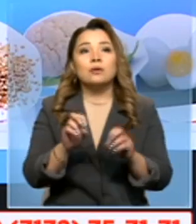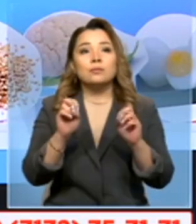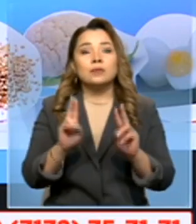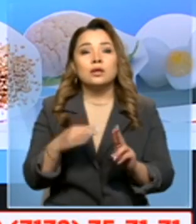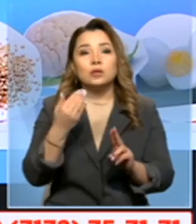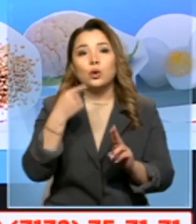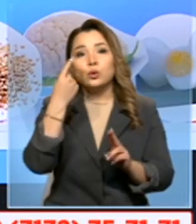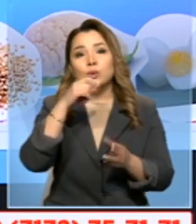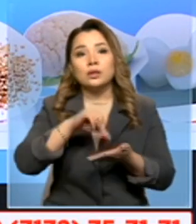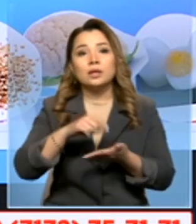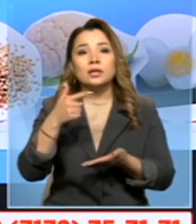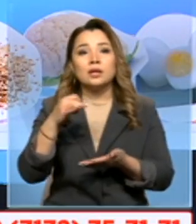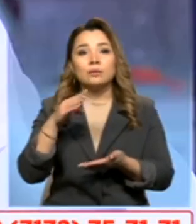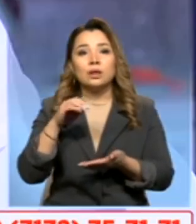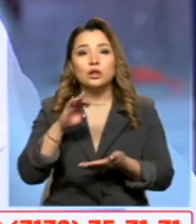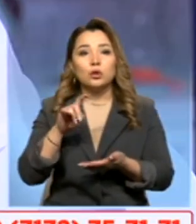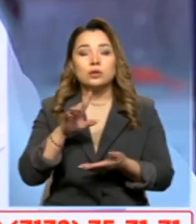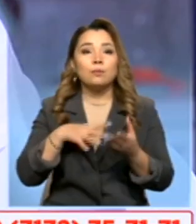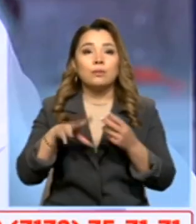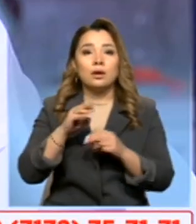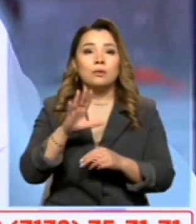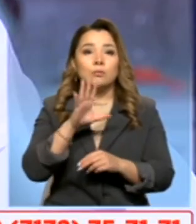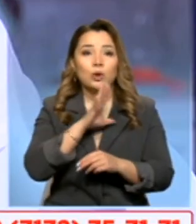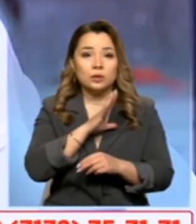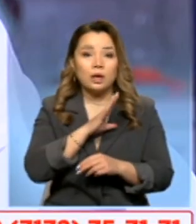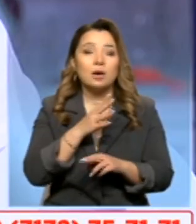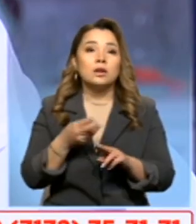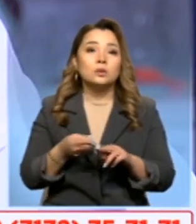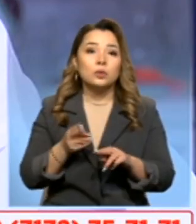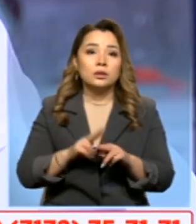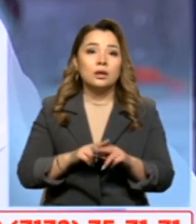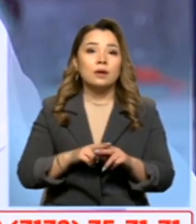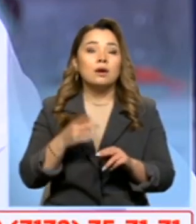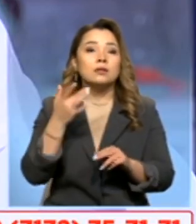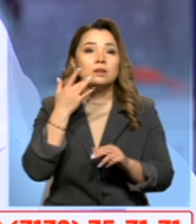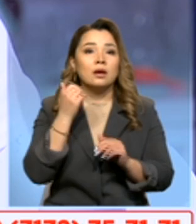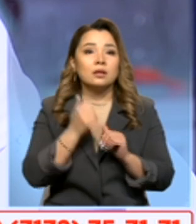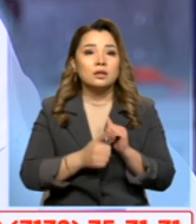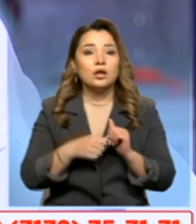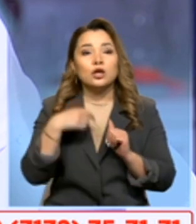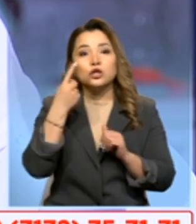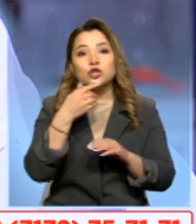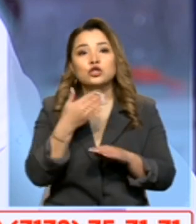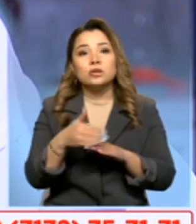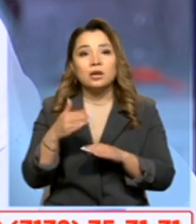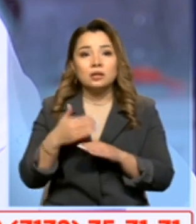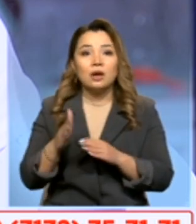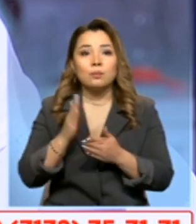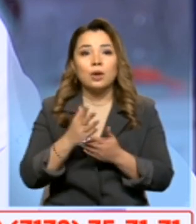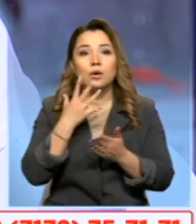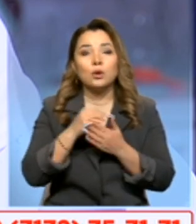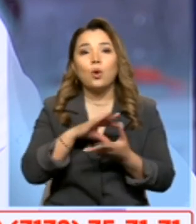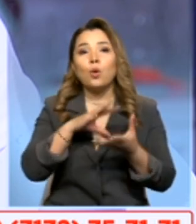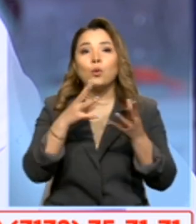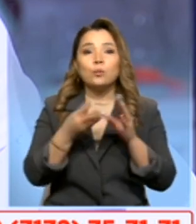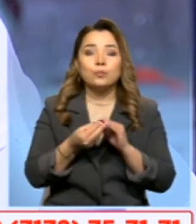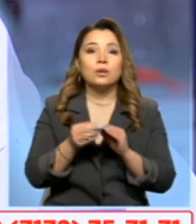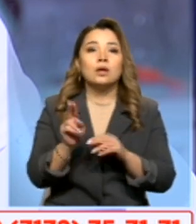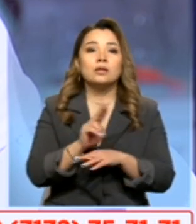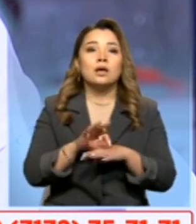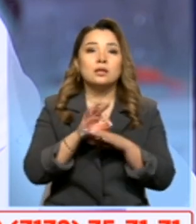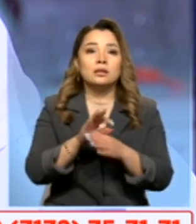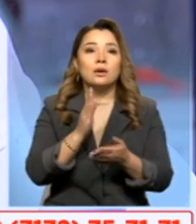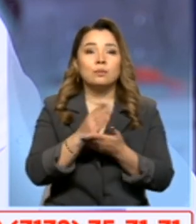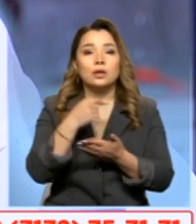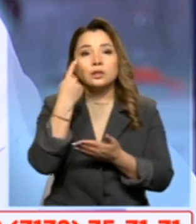симптоматикалық түрдегі гипотиреоз барлығында болды. Сондықтан да біз әрқайсысына жеке-жеке барлығына общий менюдің ішінде жеке